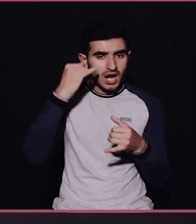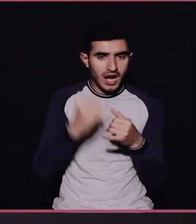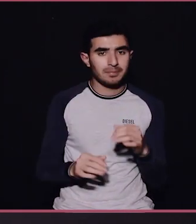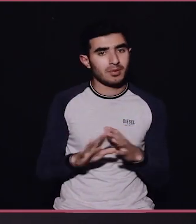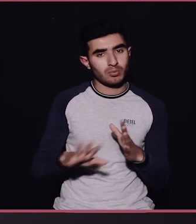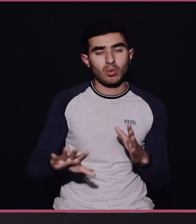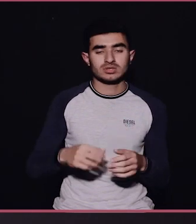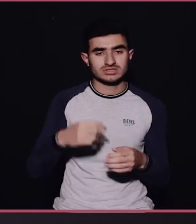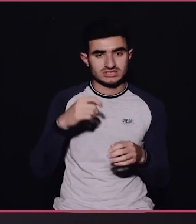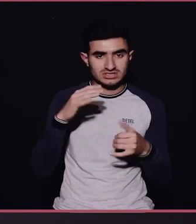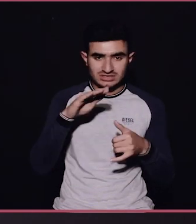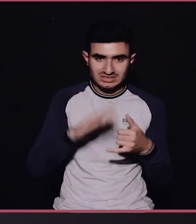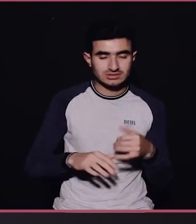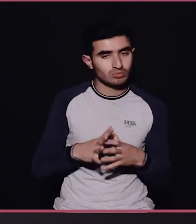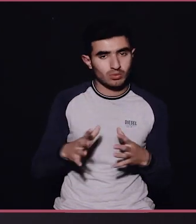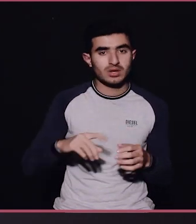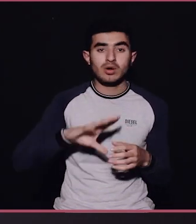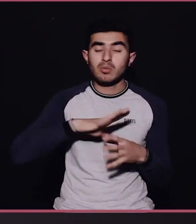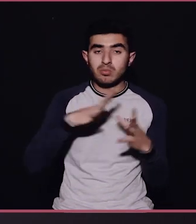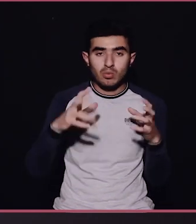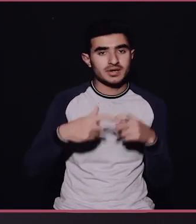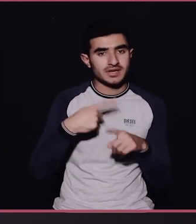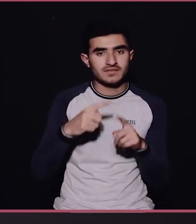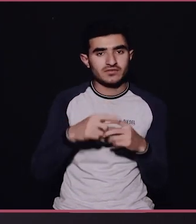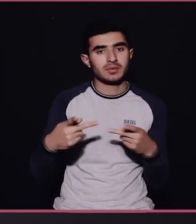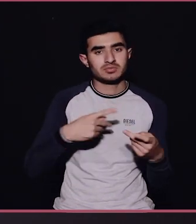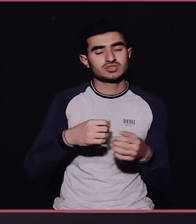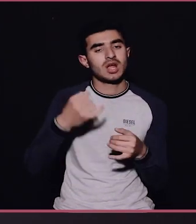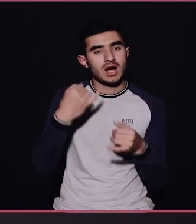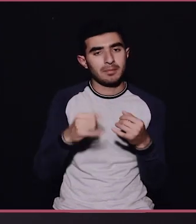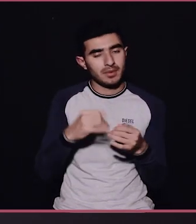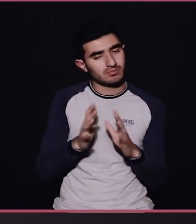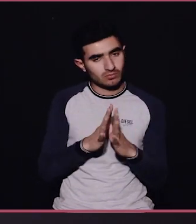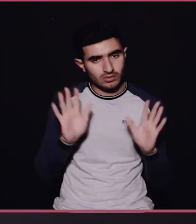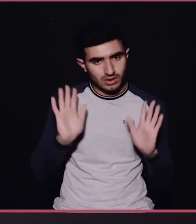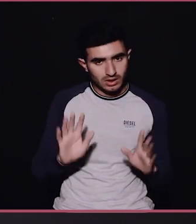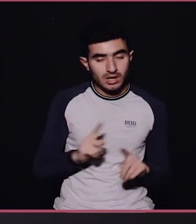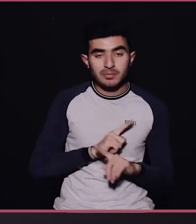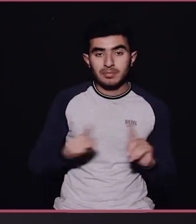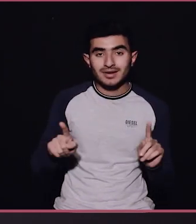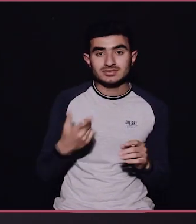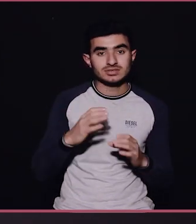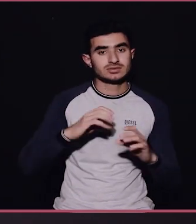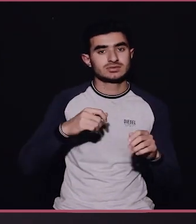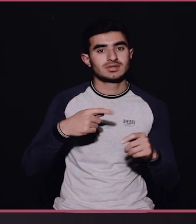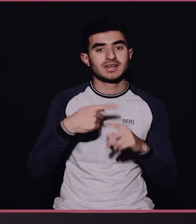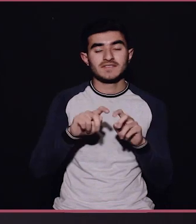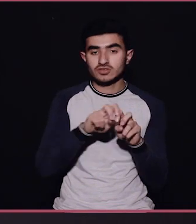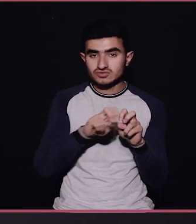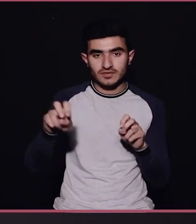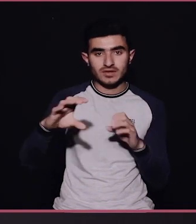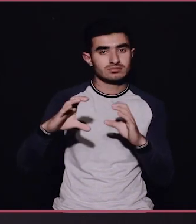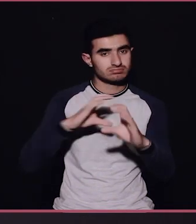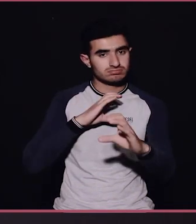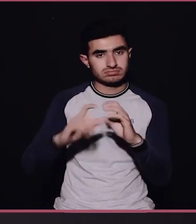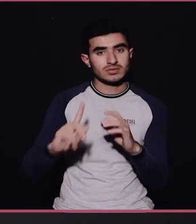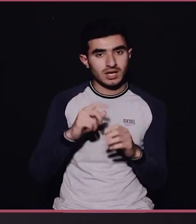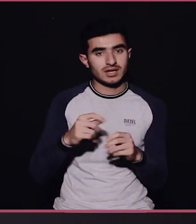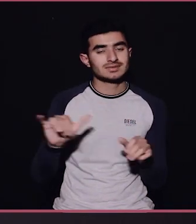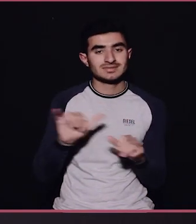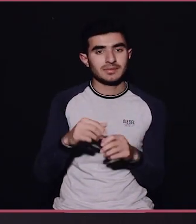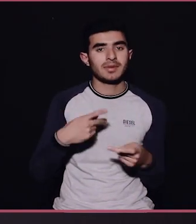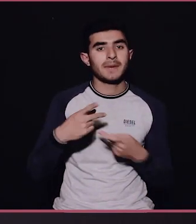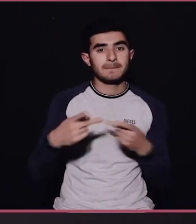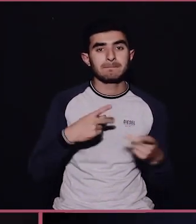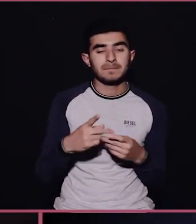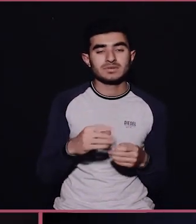COVID. کووڈ نے گلوبل سپلائی چینس کو بہت بری طرح سے افیکٹ کیا ہے اور ایک انپریسیڈنٹڈ اسکیل پہ افیکٹ کیا ہے. بڑی بڑی مونوپلیز ٹوٹی